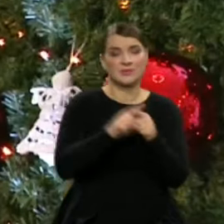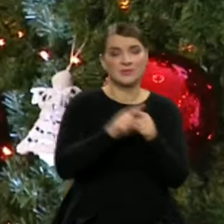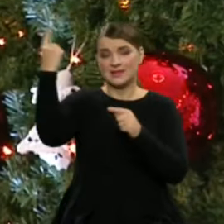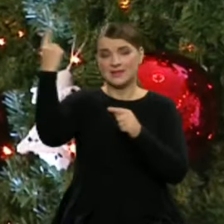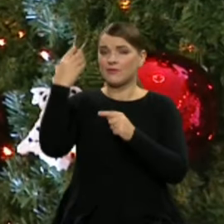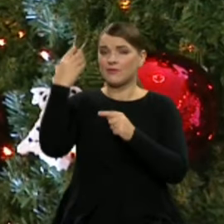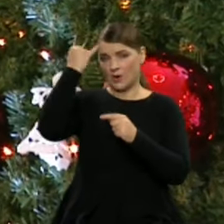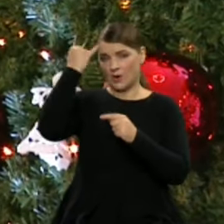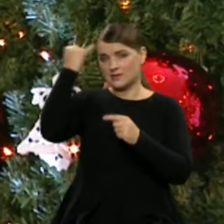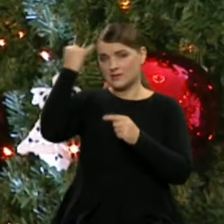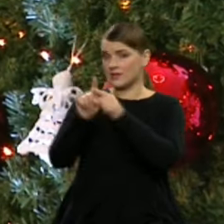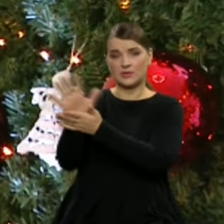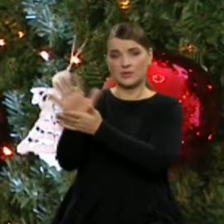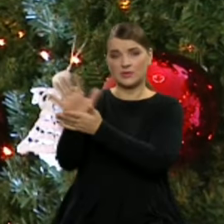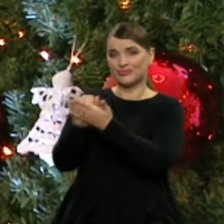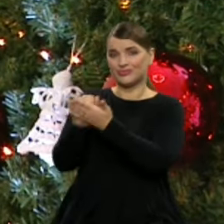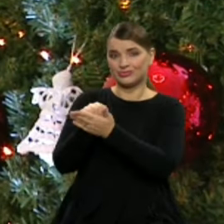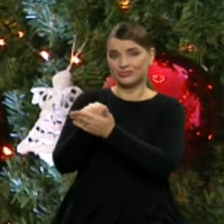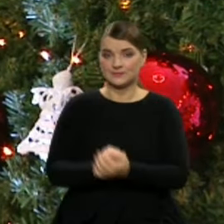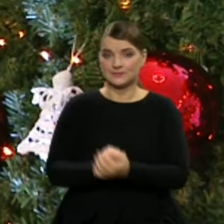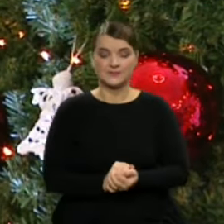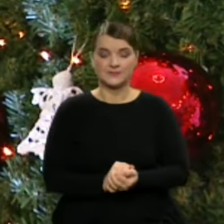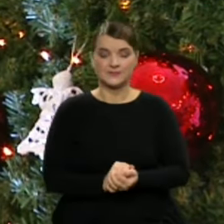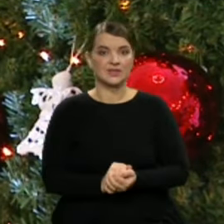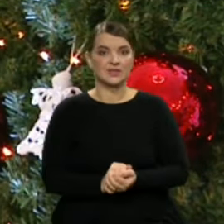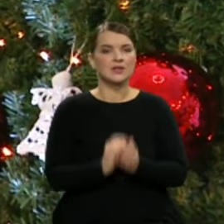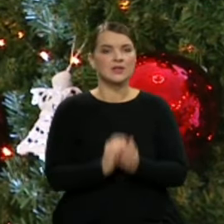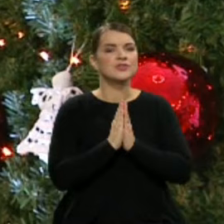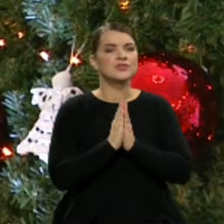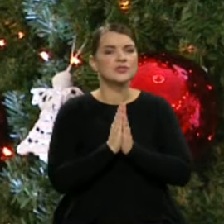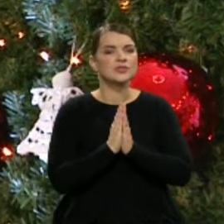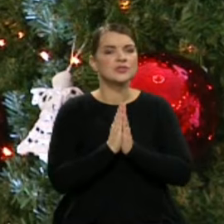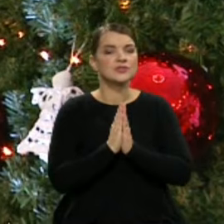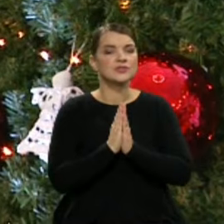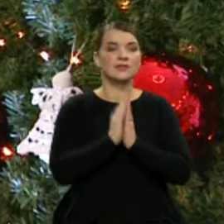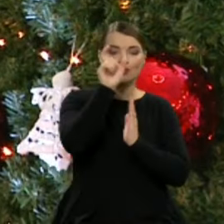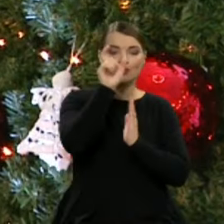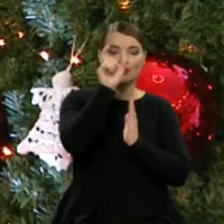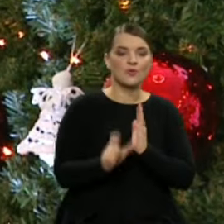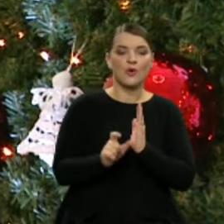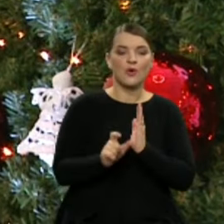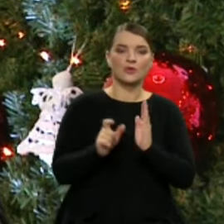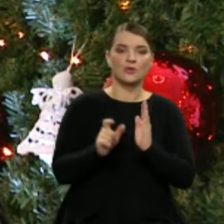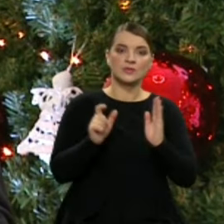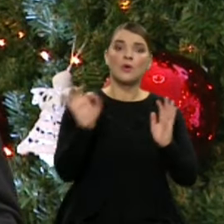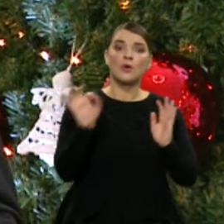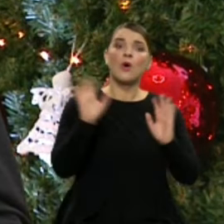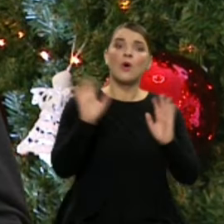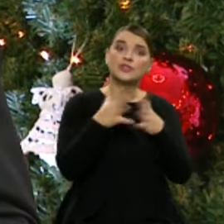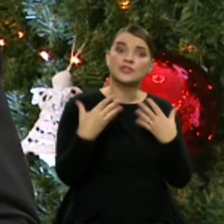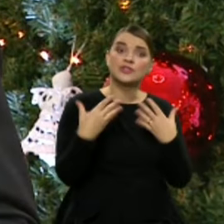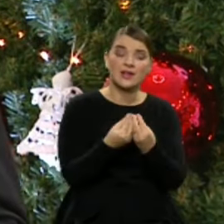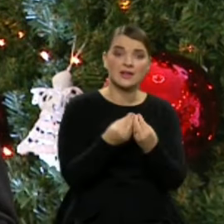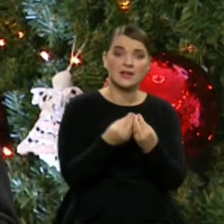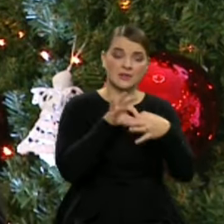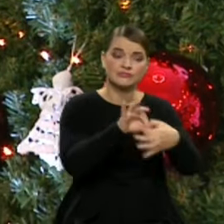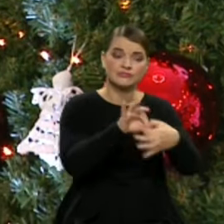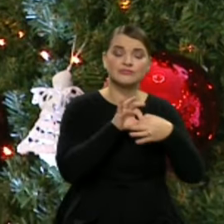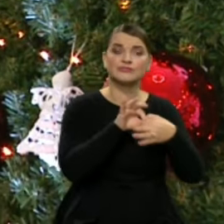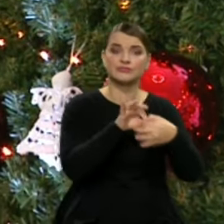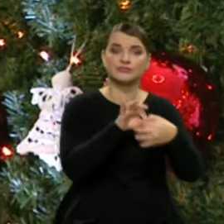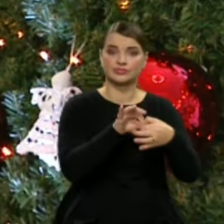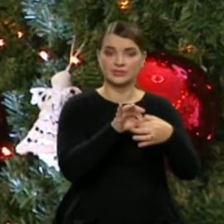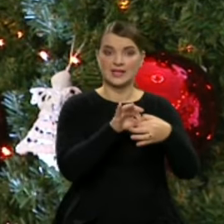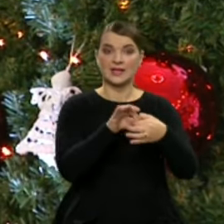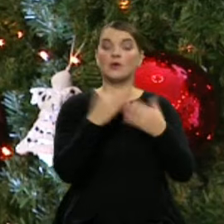Piktojo karas prieš viešpatį, kaip sako šventasis, yra nukreiptas į šeimą. Šis karas yra karo prieš Dievą esmė, nes